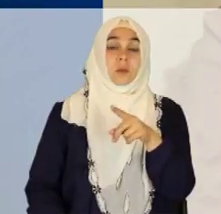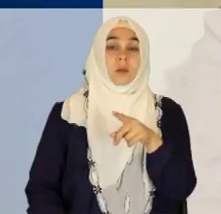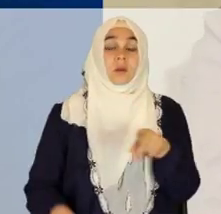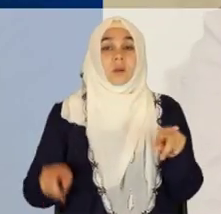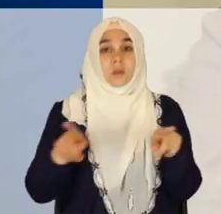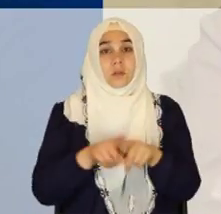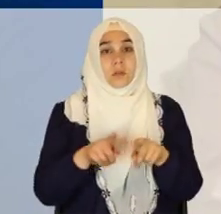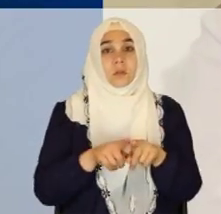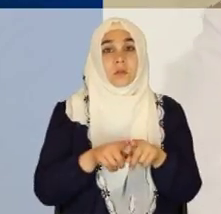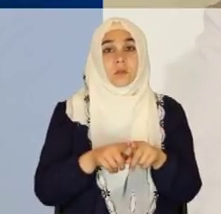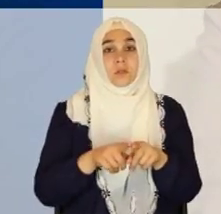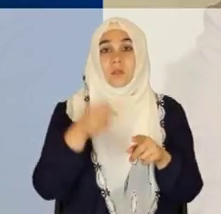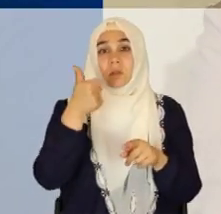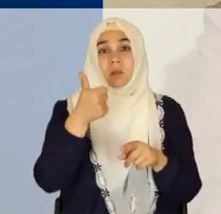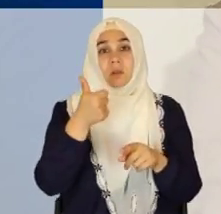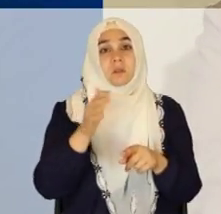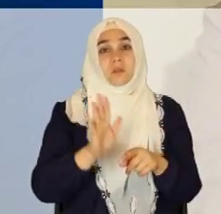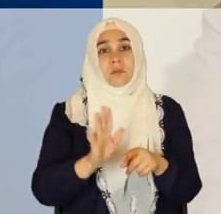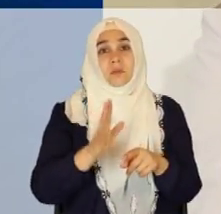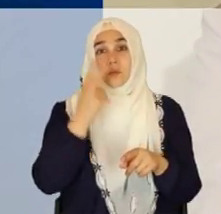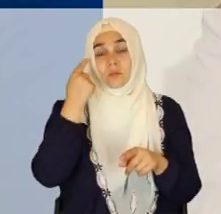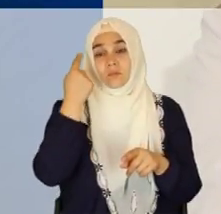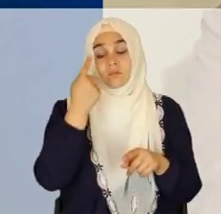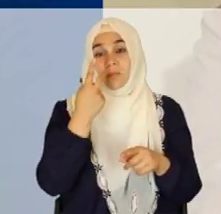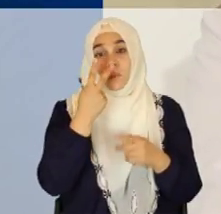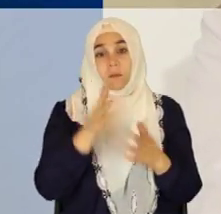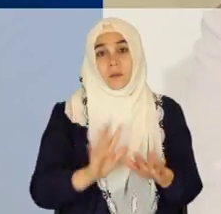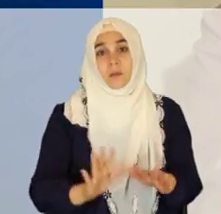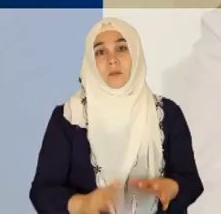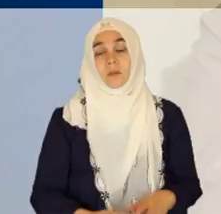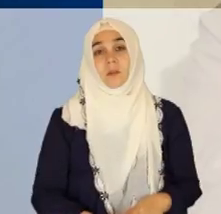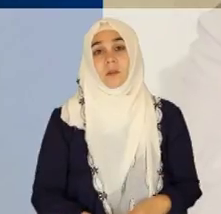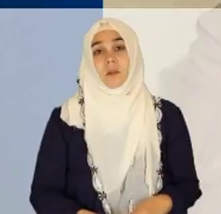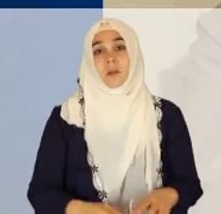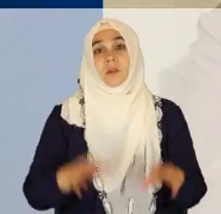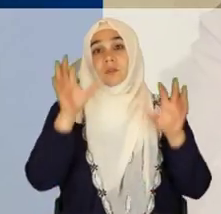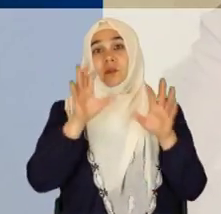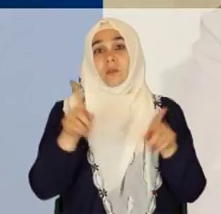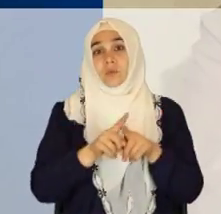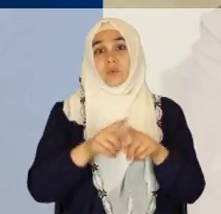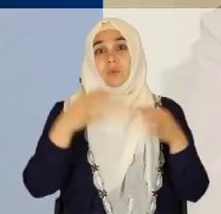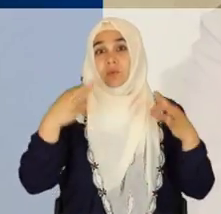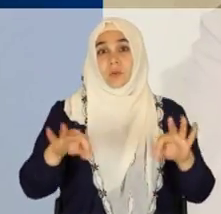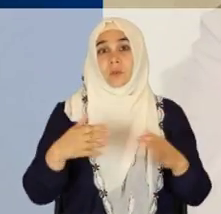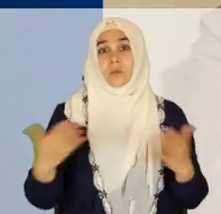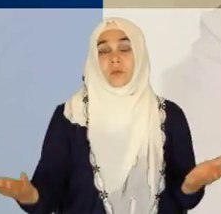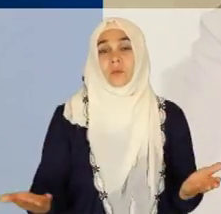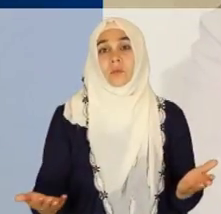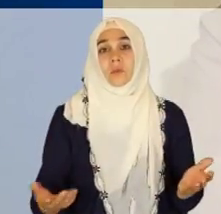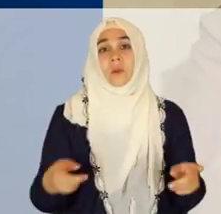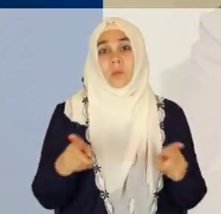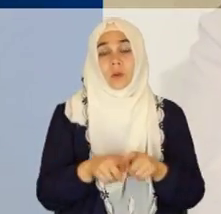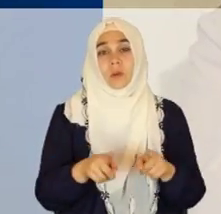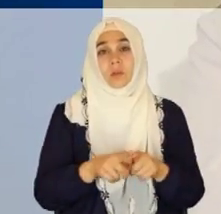Ya'niki bu hech bir yaxshi ko'rinish emas bu narsa. Shariatda bunga ruxsat yo'q. Shuning